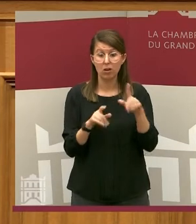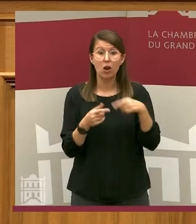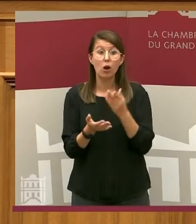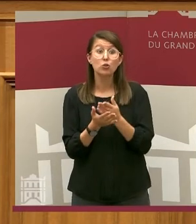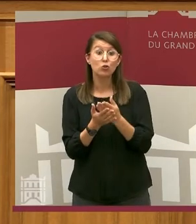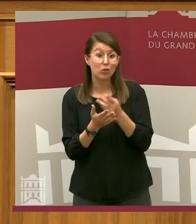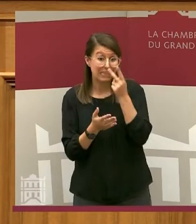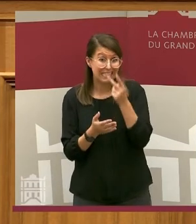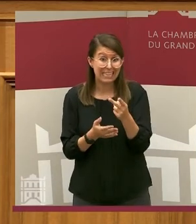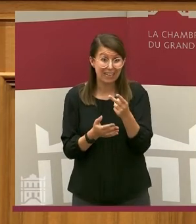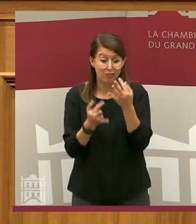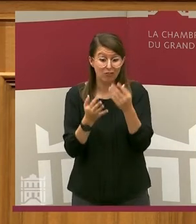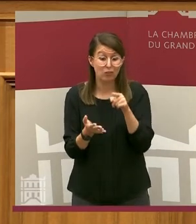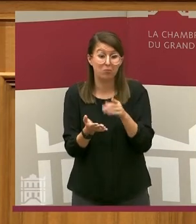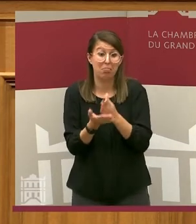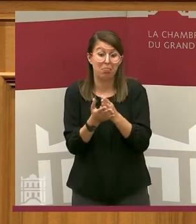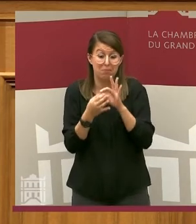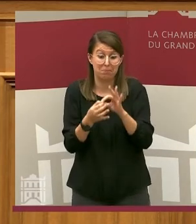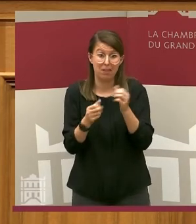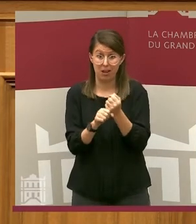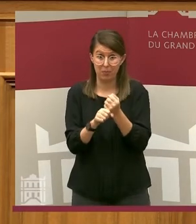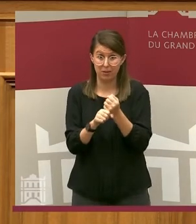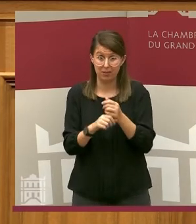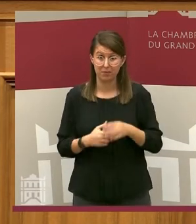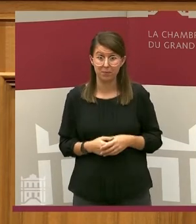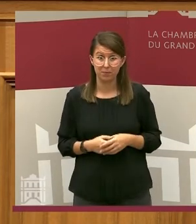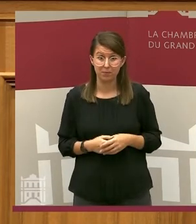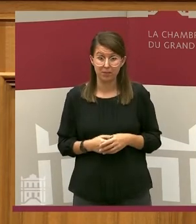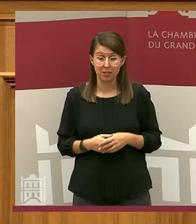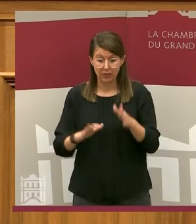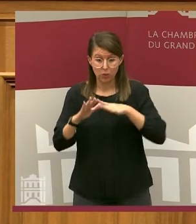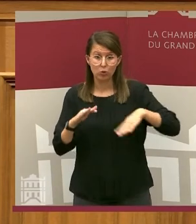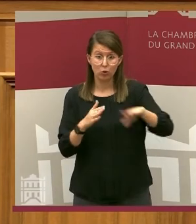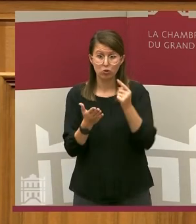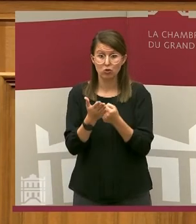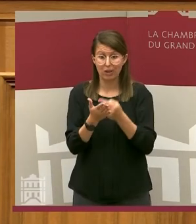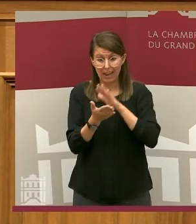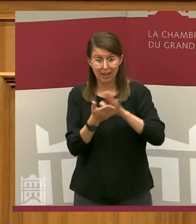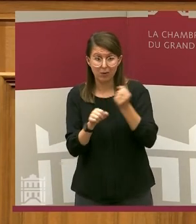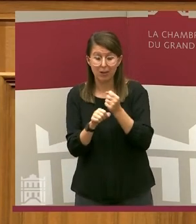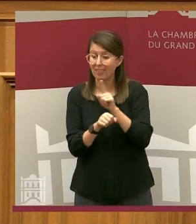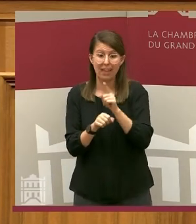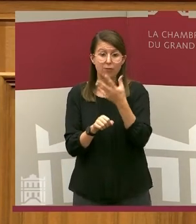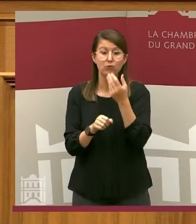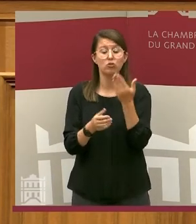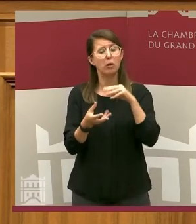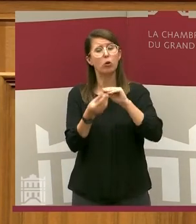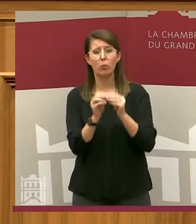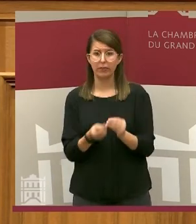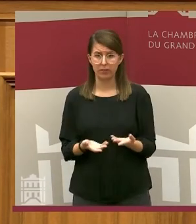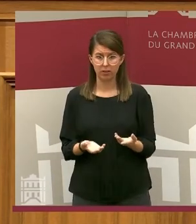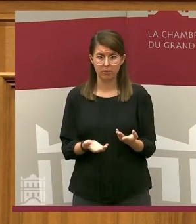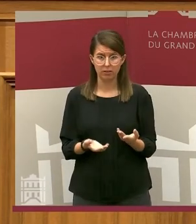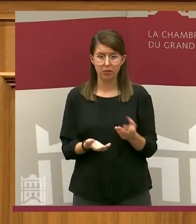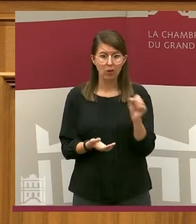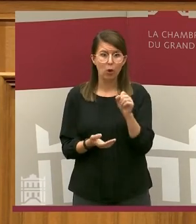drin geschafft haben. Am Platz der Grundsteuer mir einfach zu machen, will ich ihnen etwas Kompliziertes aufbauen, was viel Manpower in